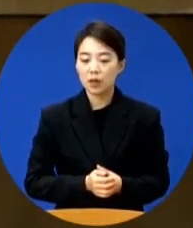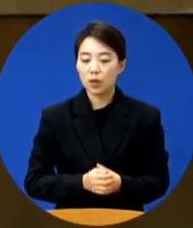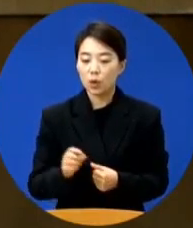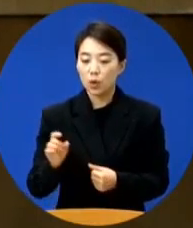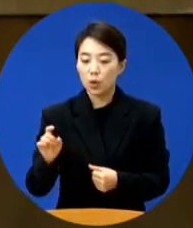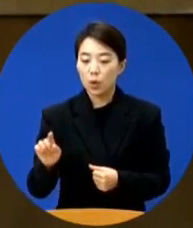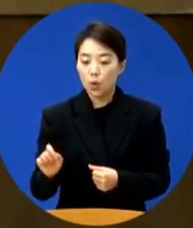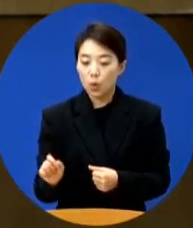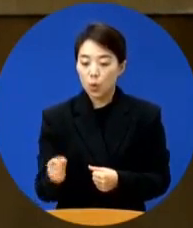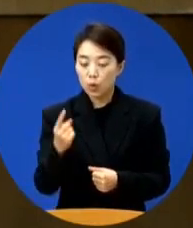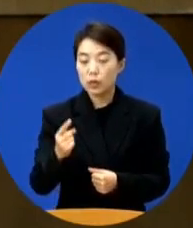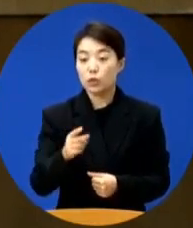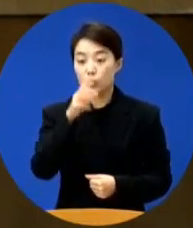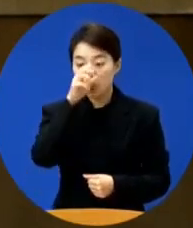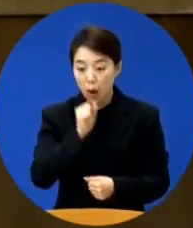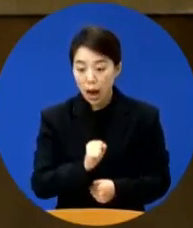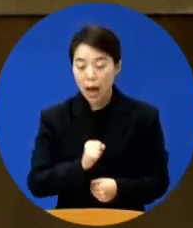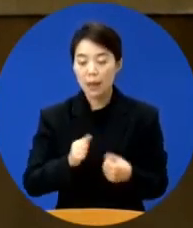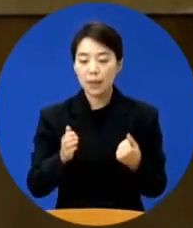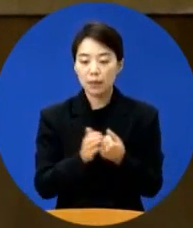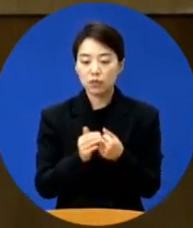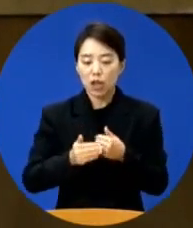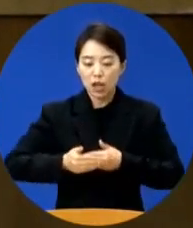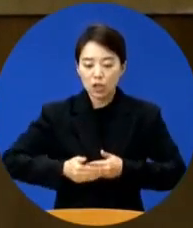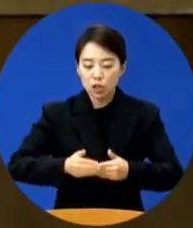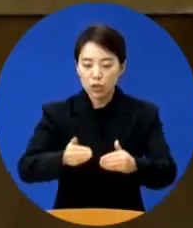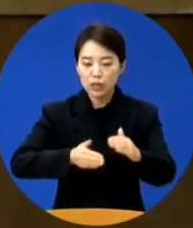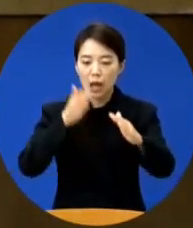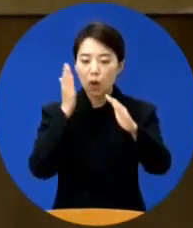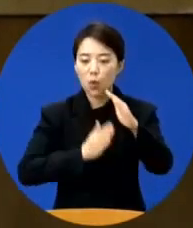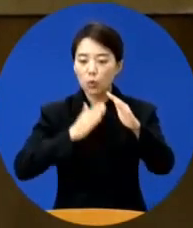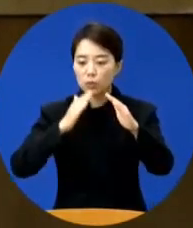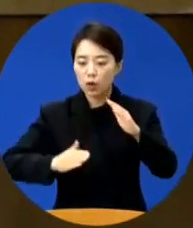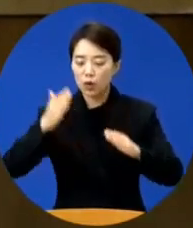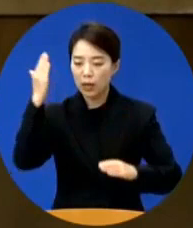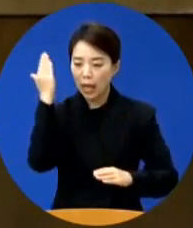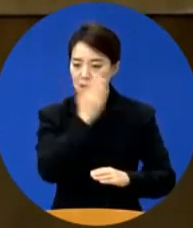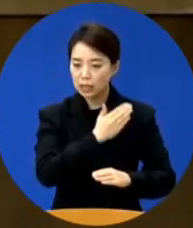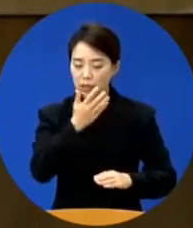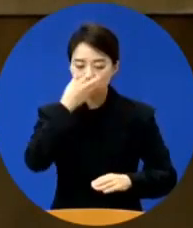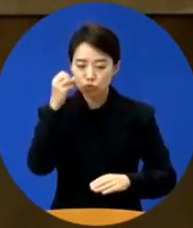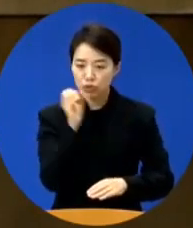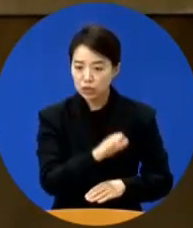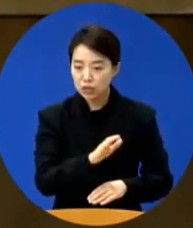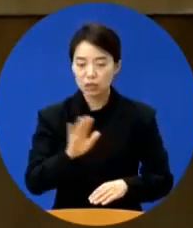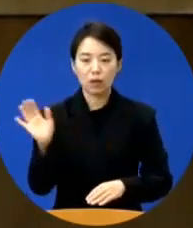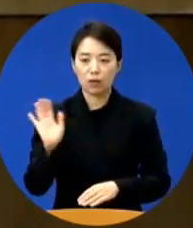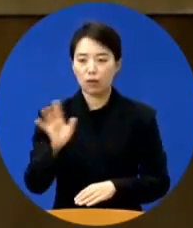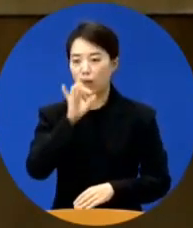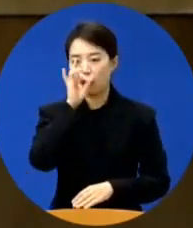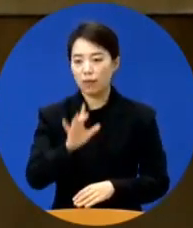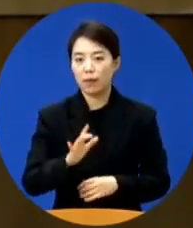절차, 형평성, 공정성, 투명성 등이 무시되는 안 된다고 생각합니다.